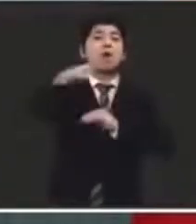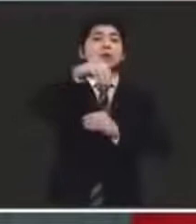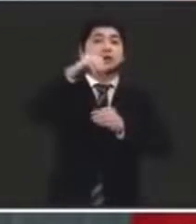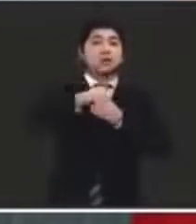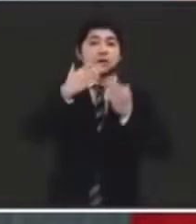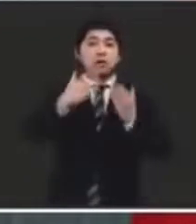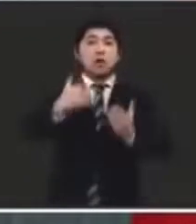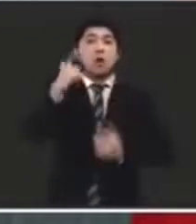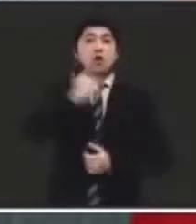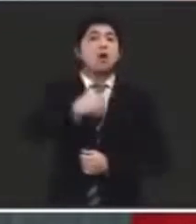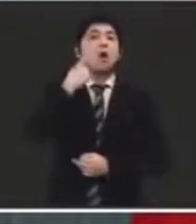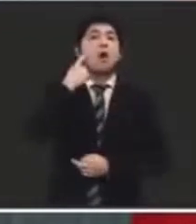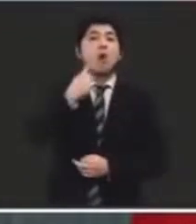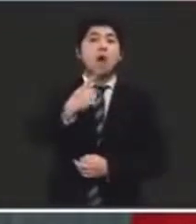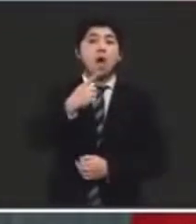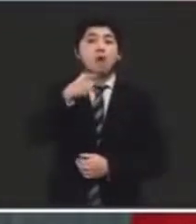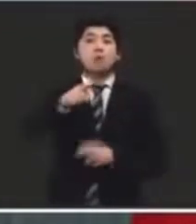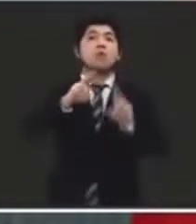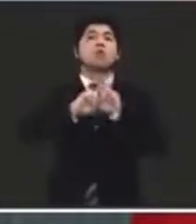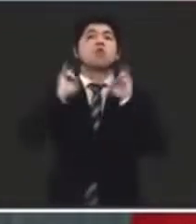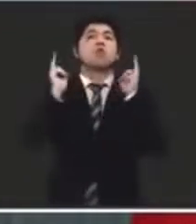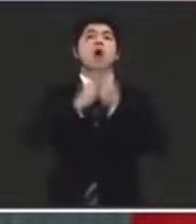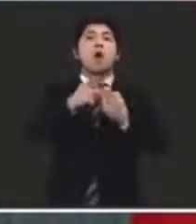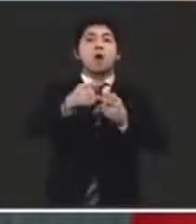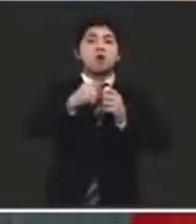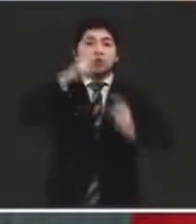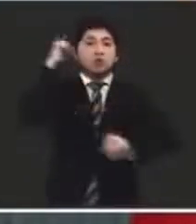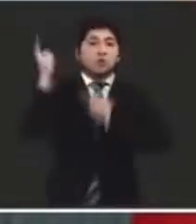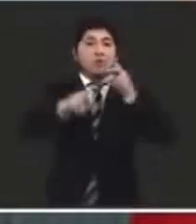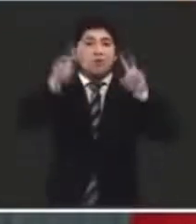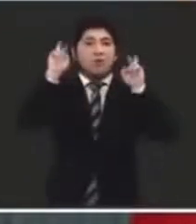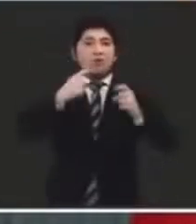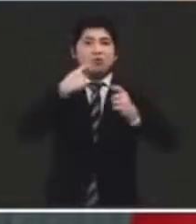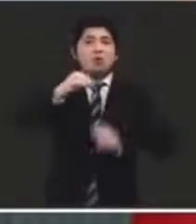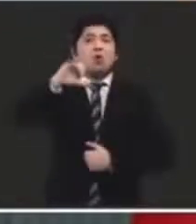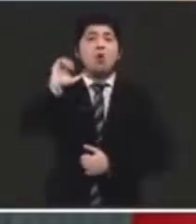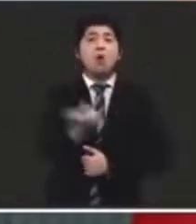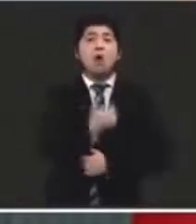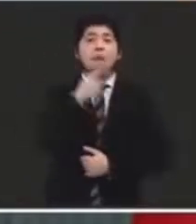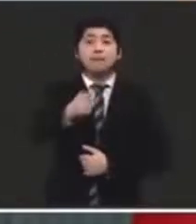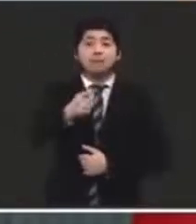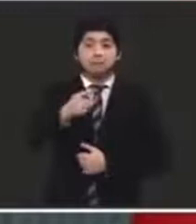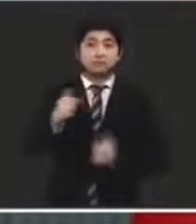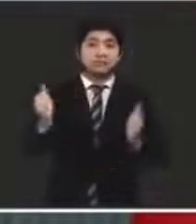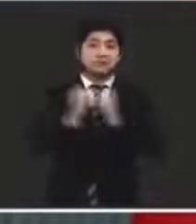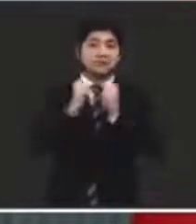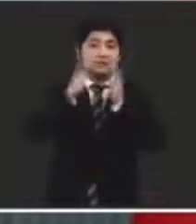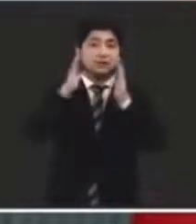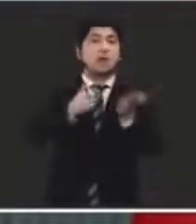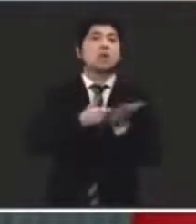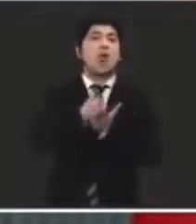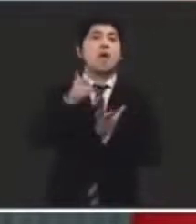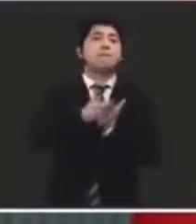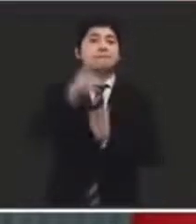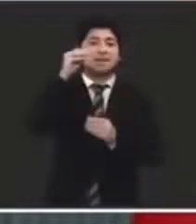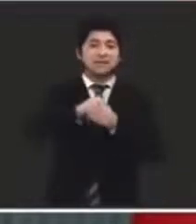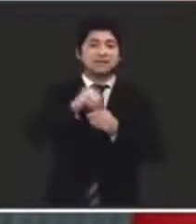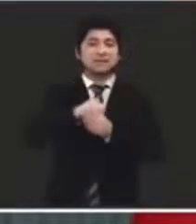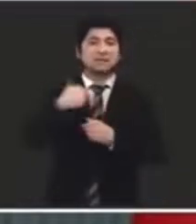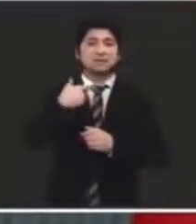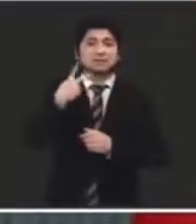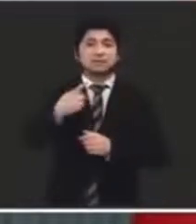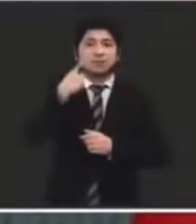Özellikle bu küresel gelişmelerin önemini giderek arttığı tarım sektörüne verdiğimiz